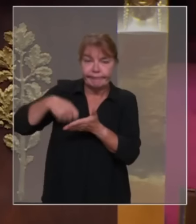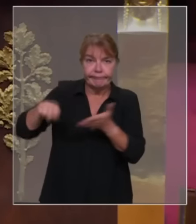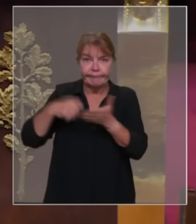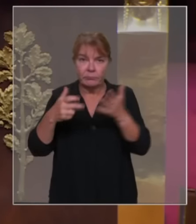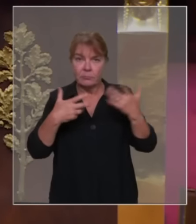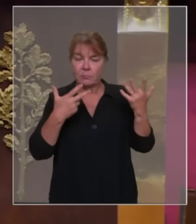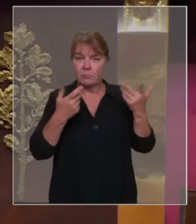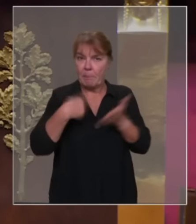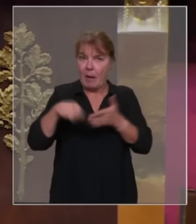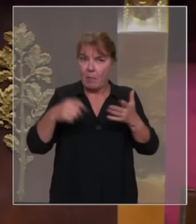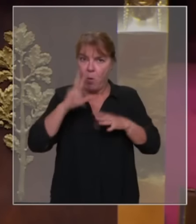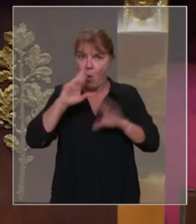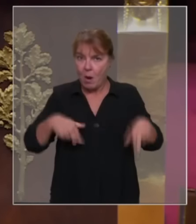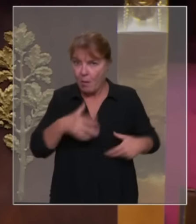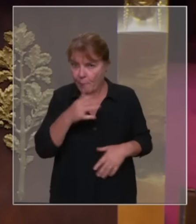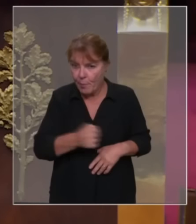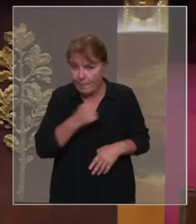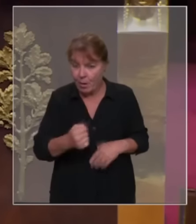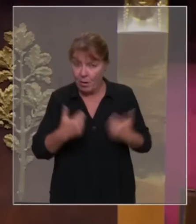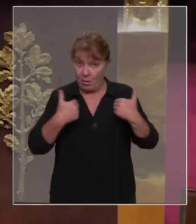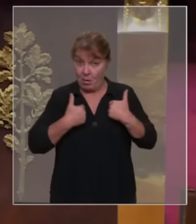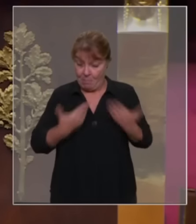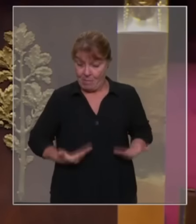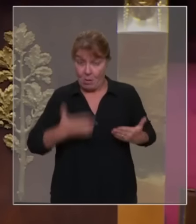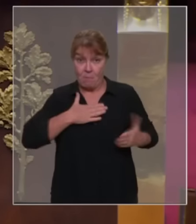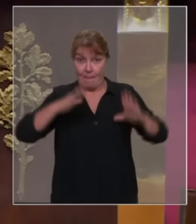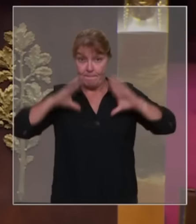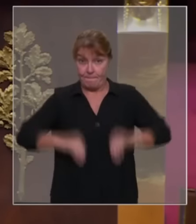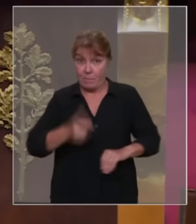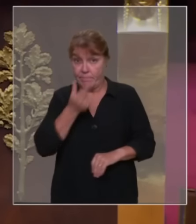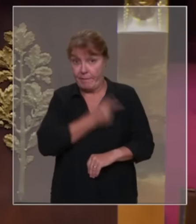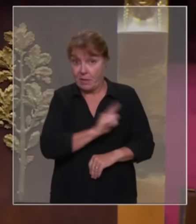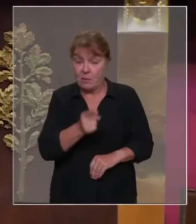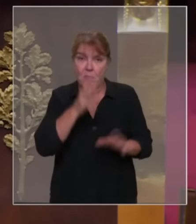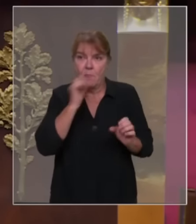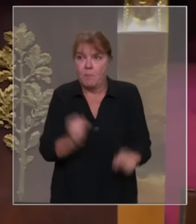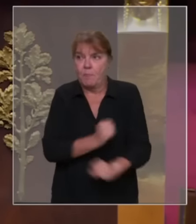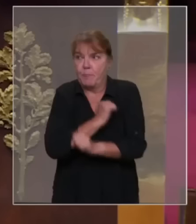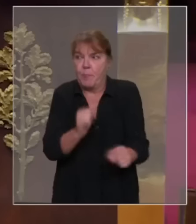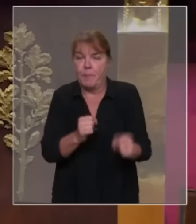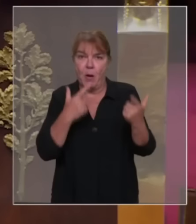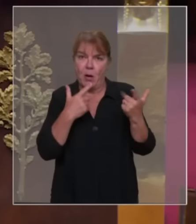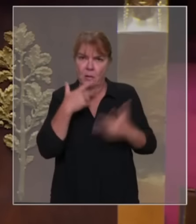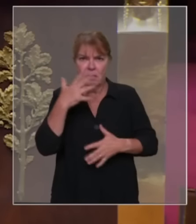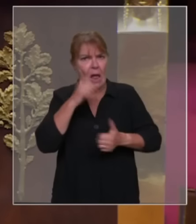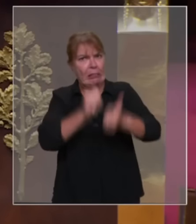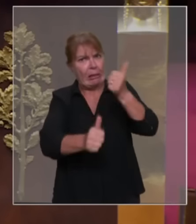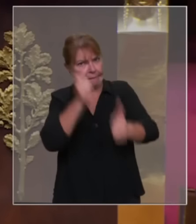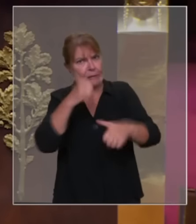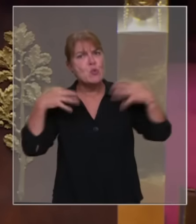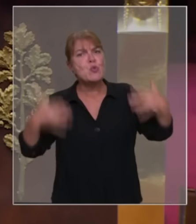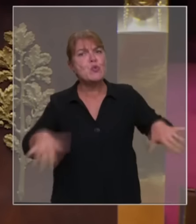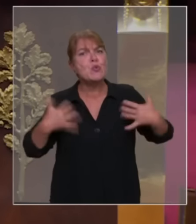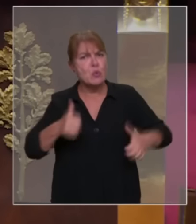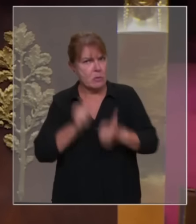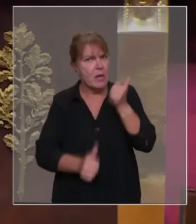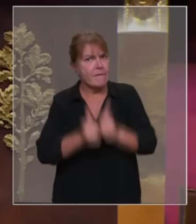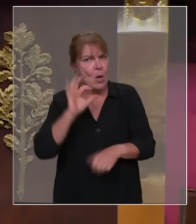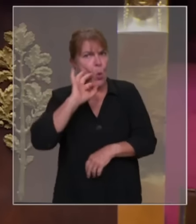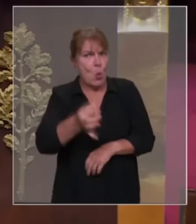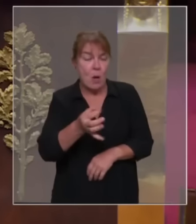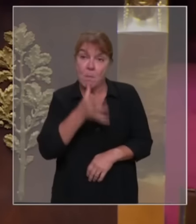recherche ? Ma réponse, à la place où je me trouve aujourd'hui, est non. Face à nos défis, qui sont immenses, nous